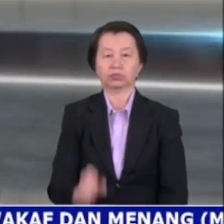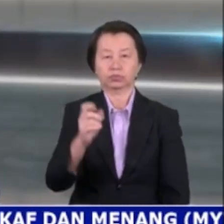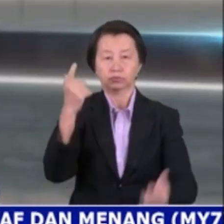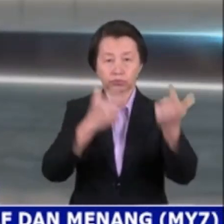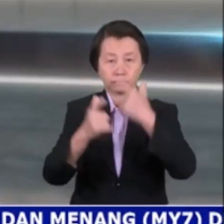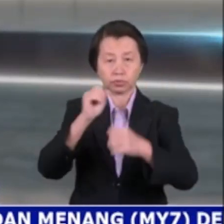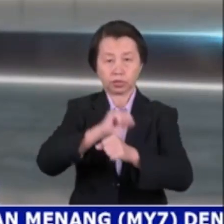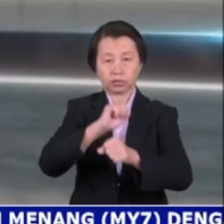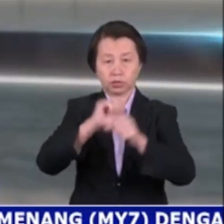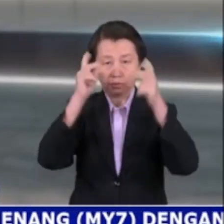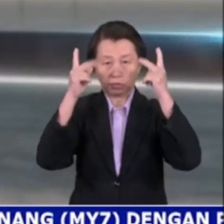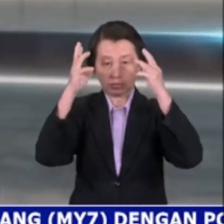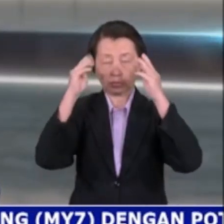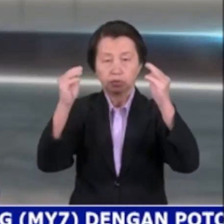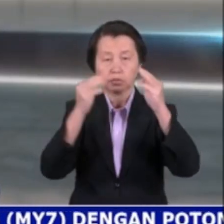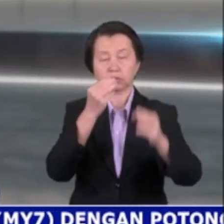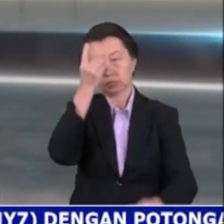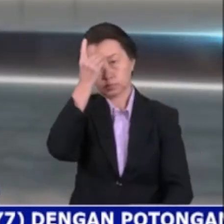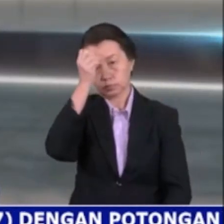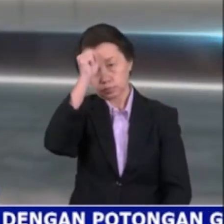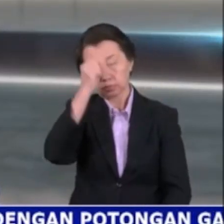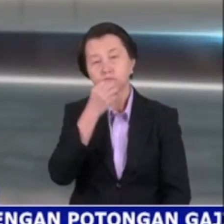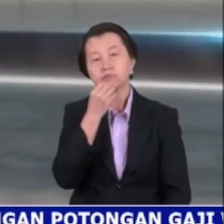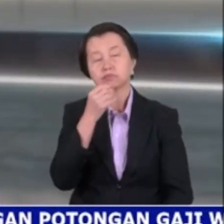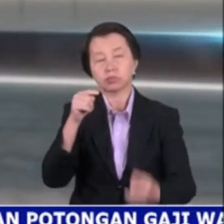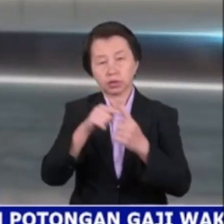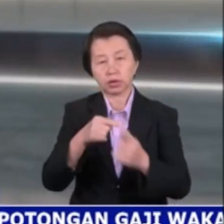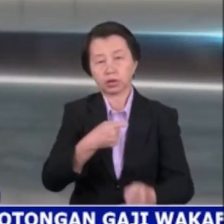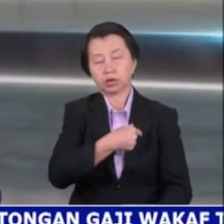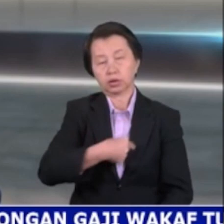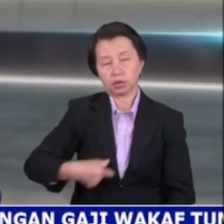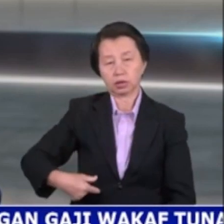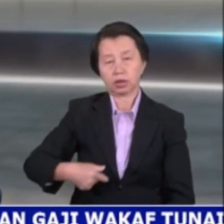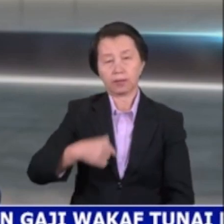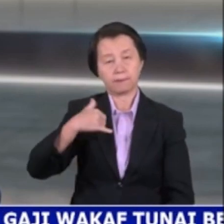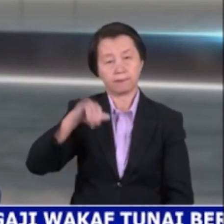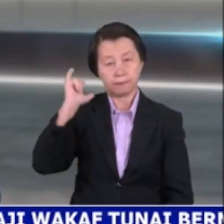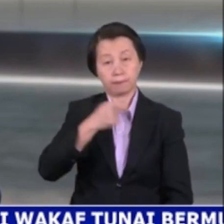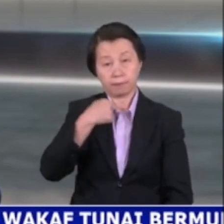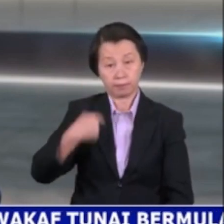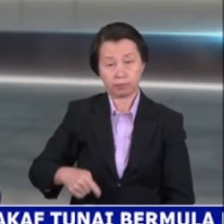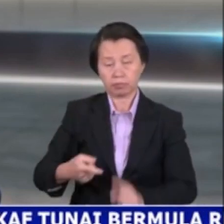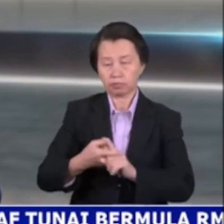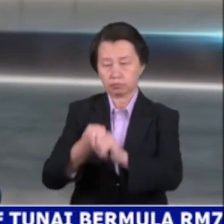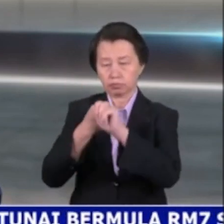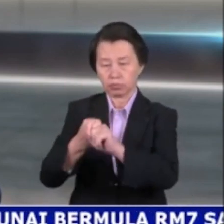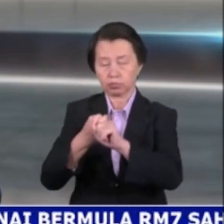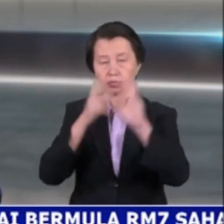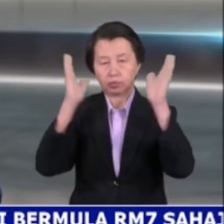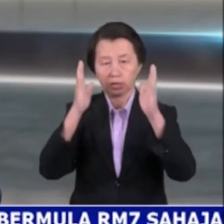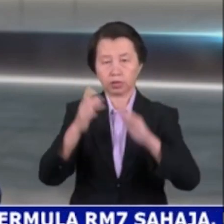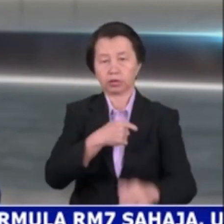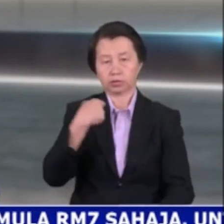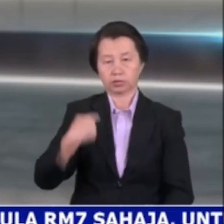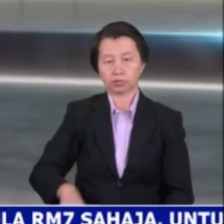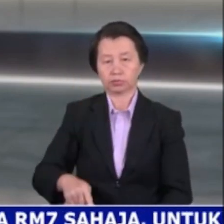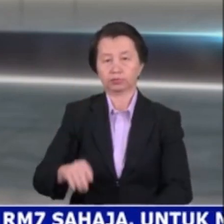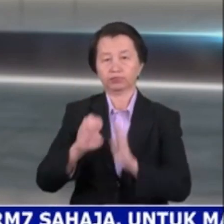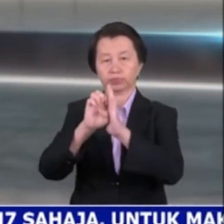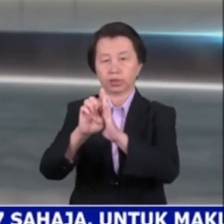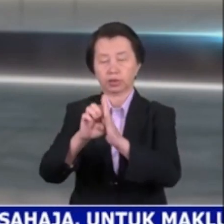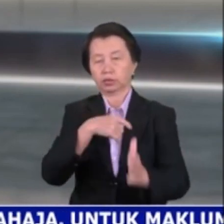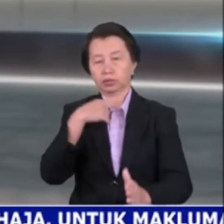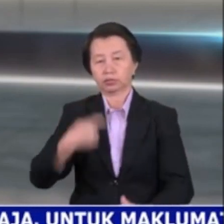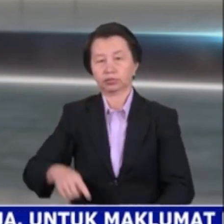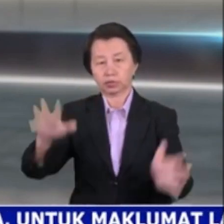Baik, lawatan kerja Perdana Menteri Datuk Seri Anwar Ibrahim ke Nanning semalam mengukuhkan lagi hubungan dua hala Malaysia-China. Menerusi Expo